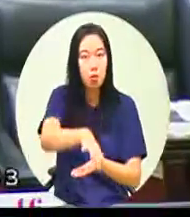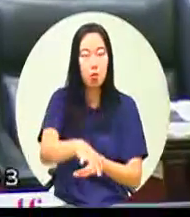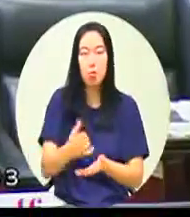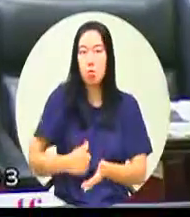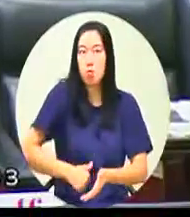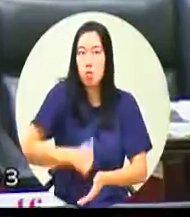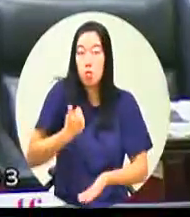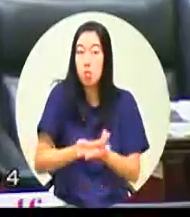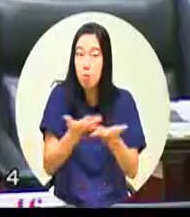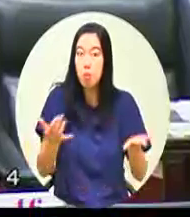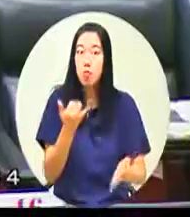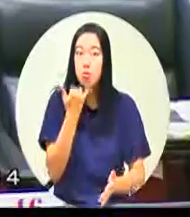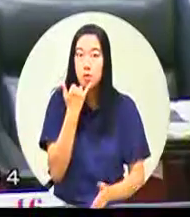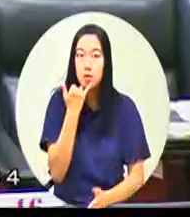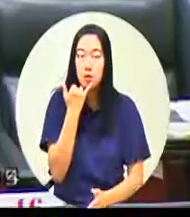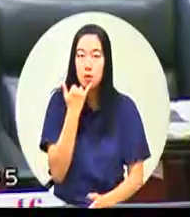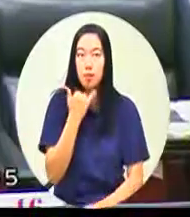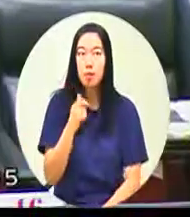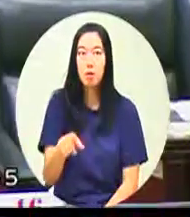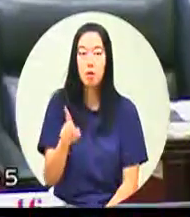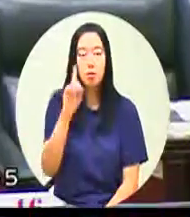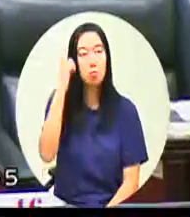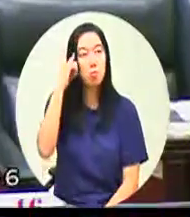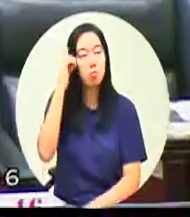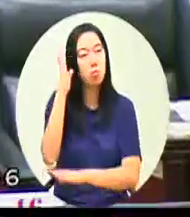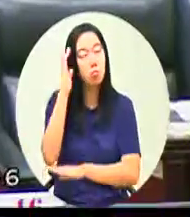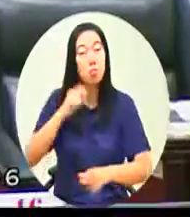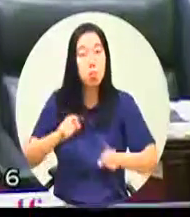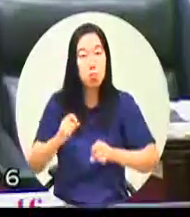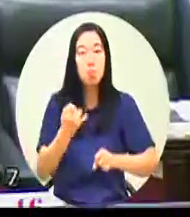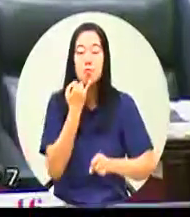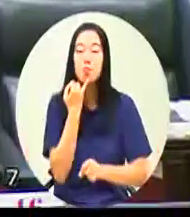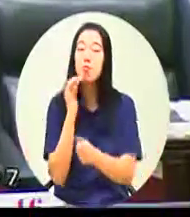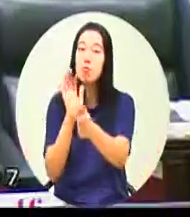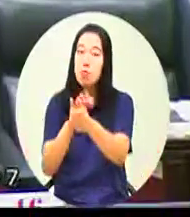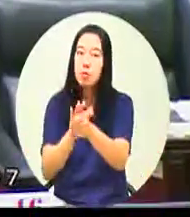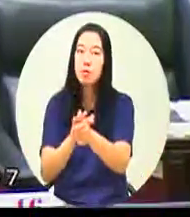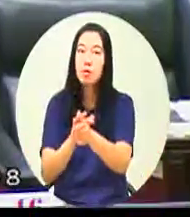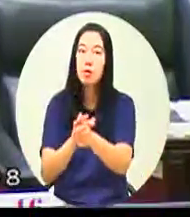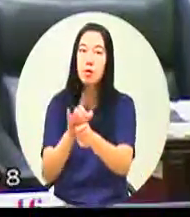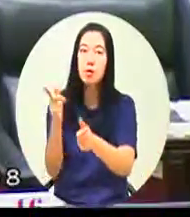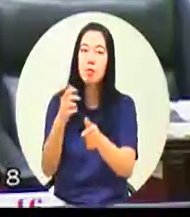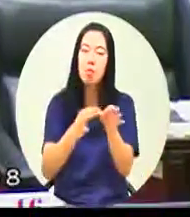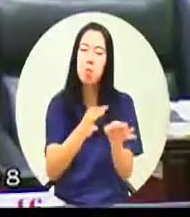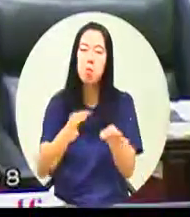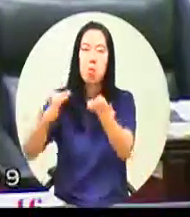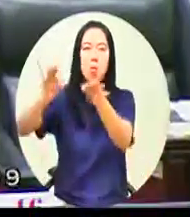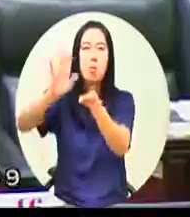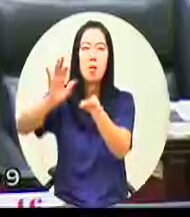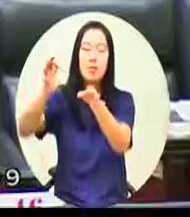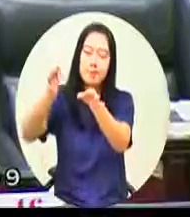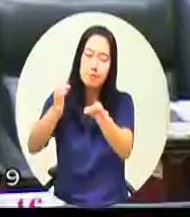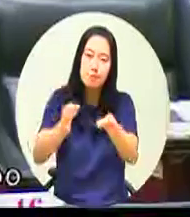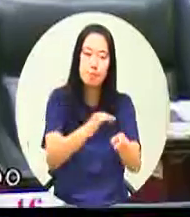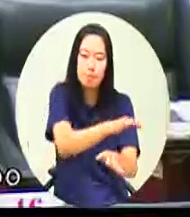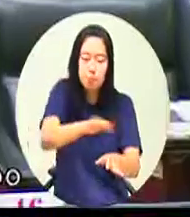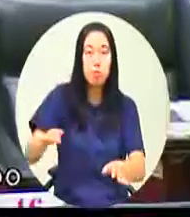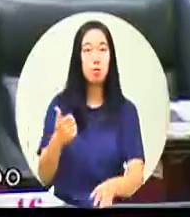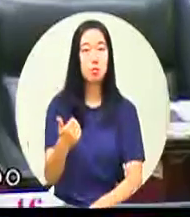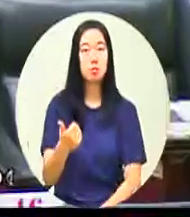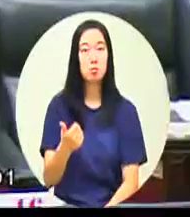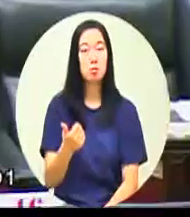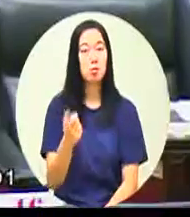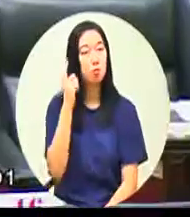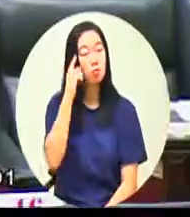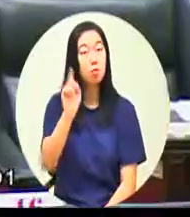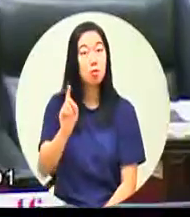会当下啊呗？啊是有啥物政策会当来抵制讲，让伊卖介绍拢一个伊起起来？咱局长请问。 啊，请